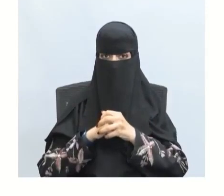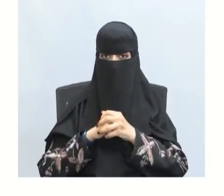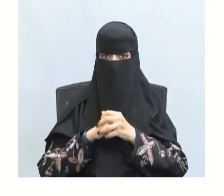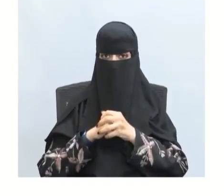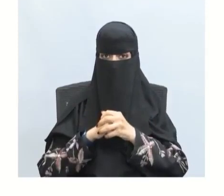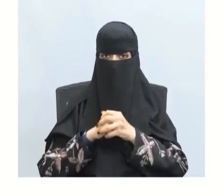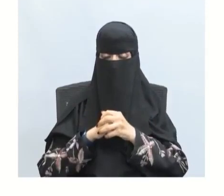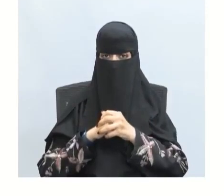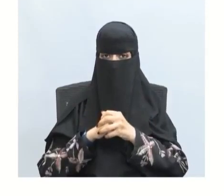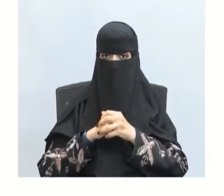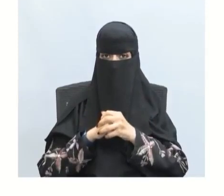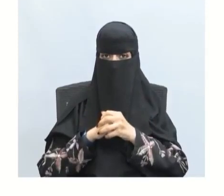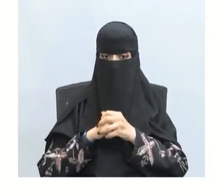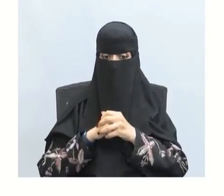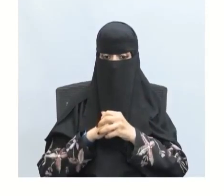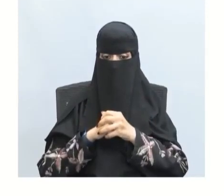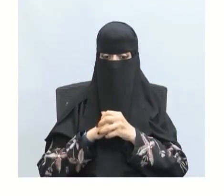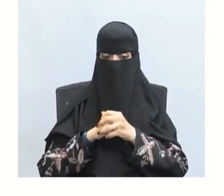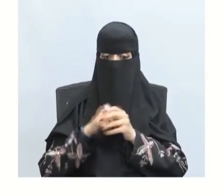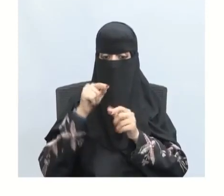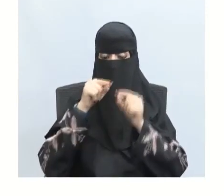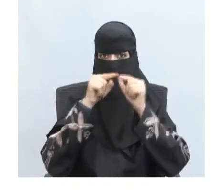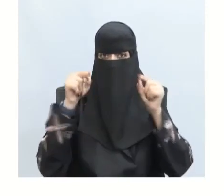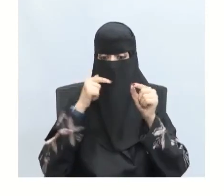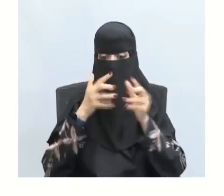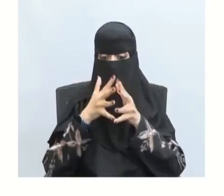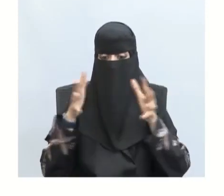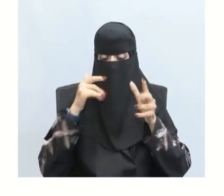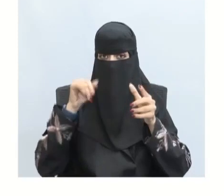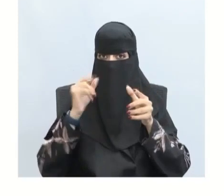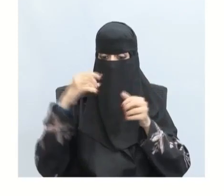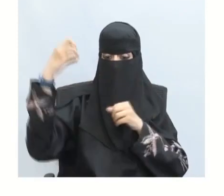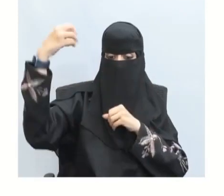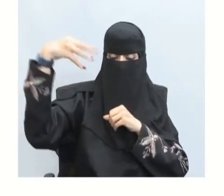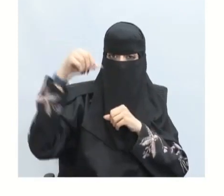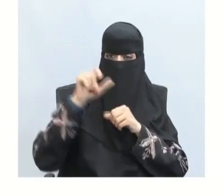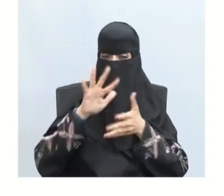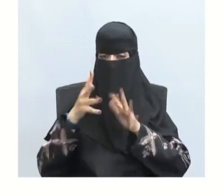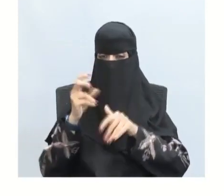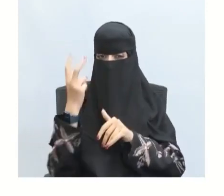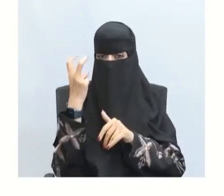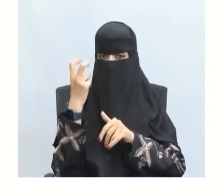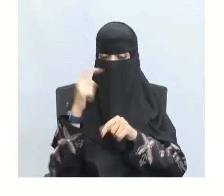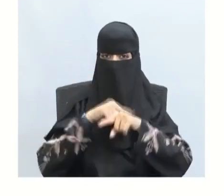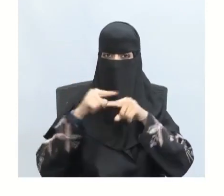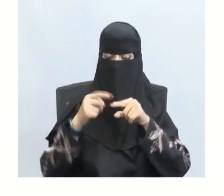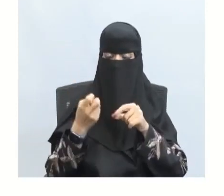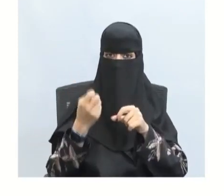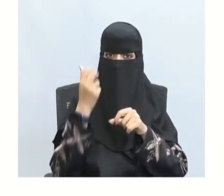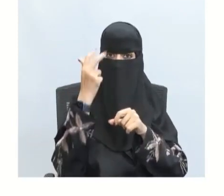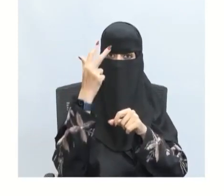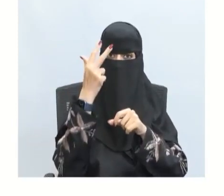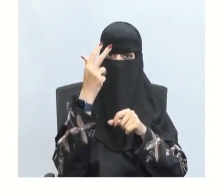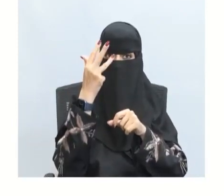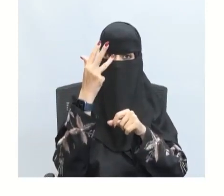وعمالقه الحمراء بقطر اكبر من الشمس ب 200 الى 800 مره